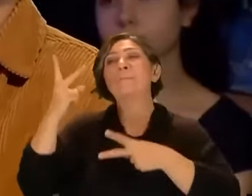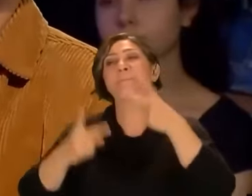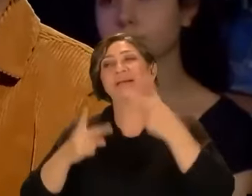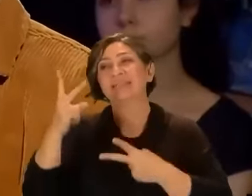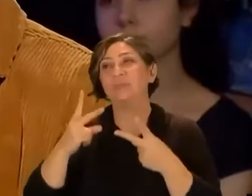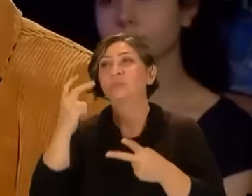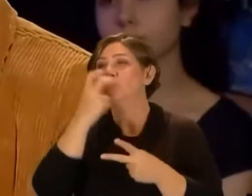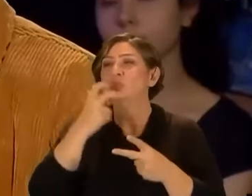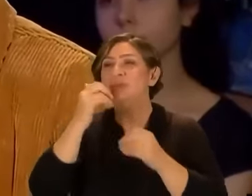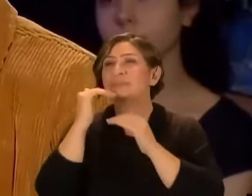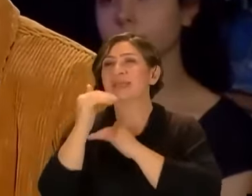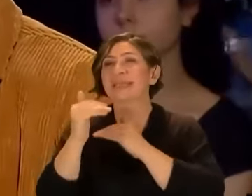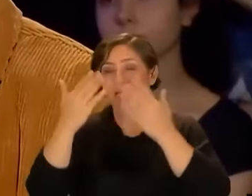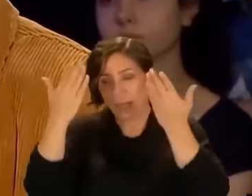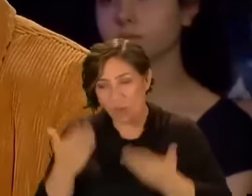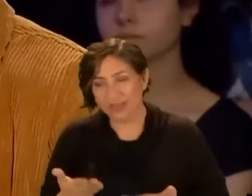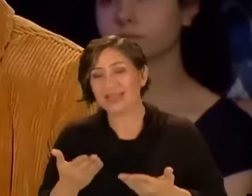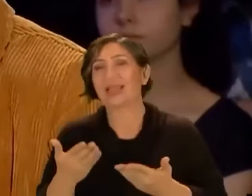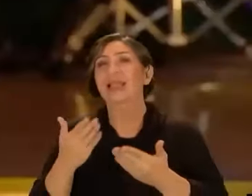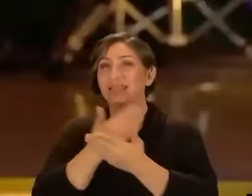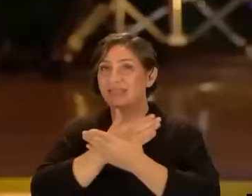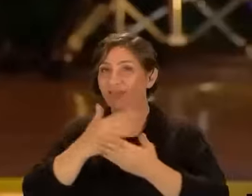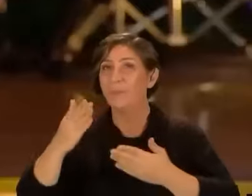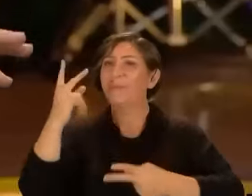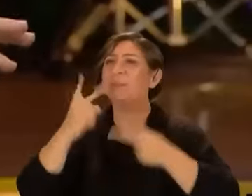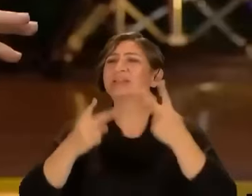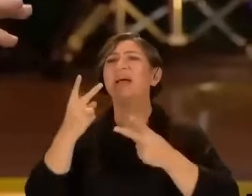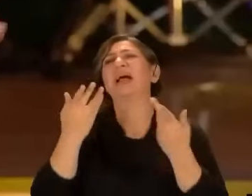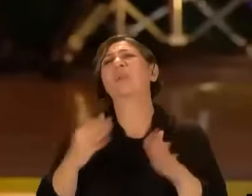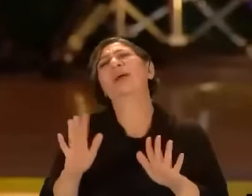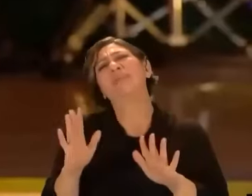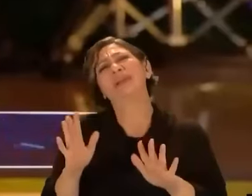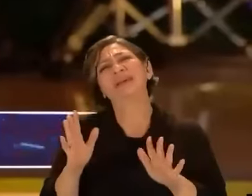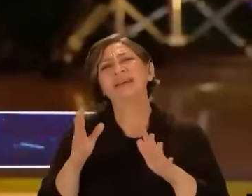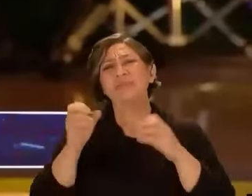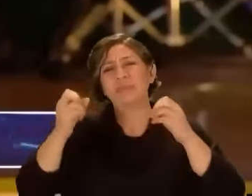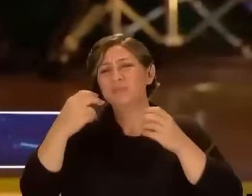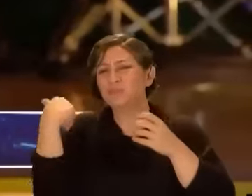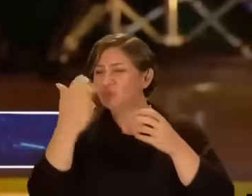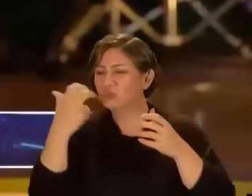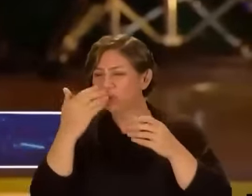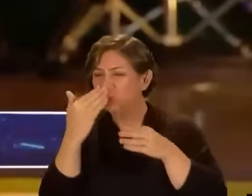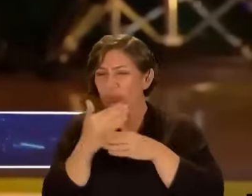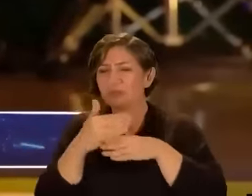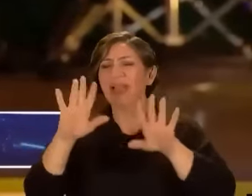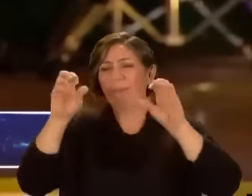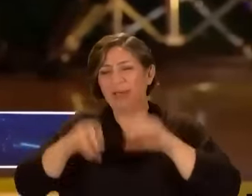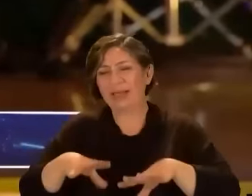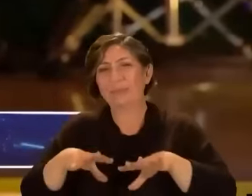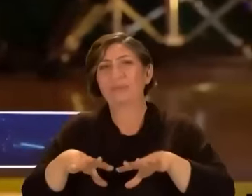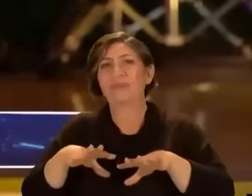bazıları müzik piyasasını kabul etti ve devam ettiler, bazıları kabul etmedi. ben müzik piyasasını kabul etmeyip